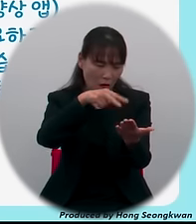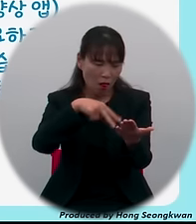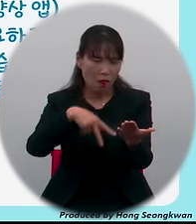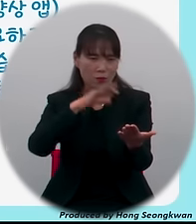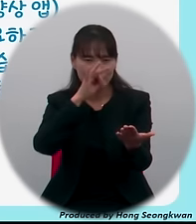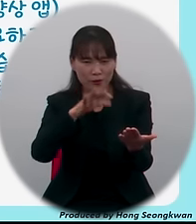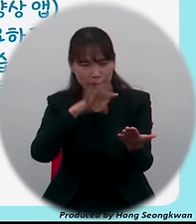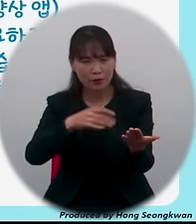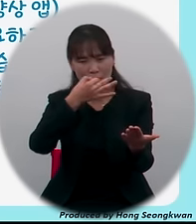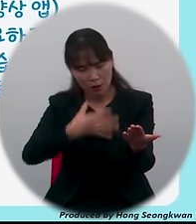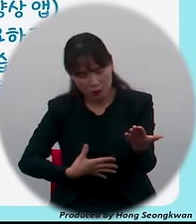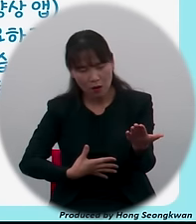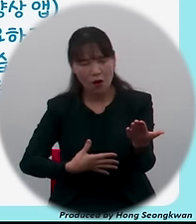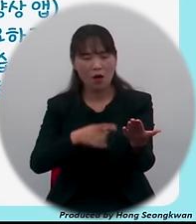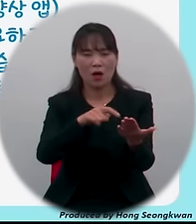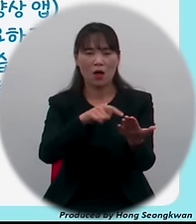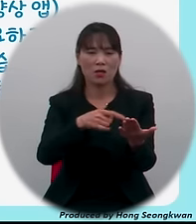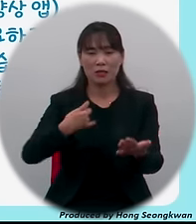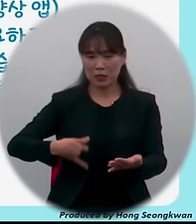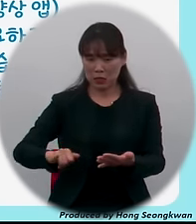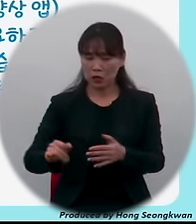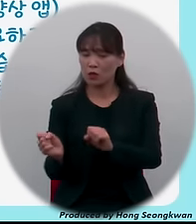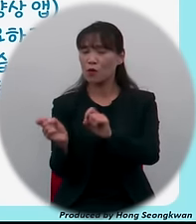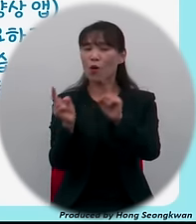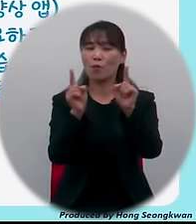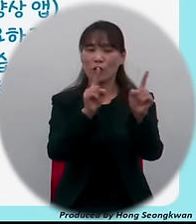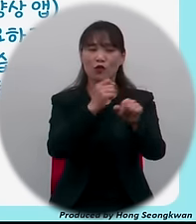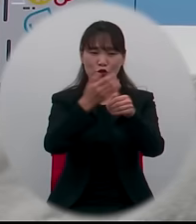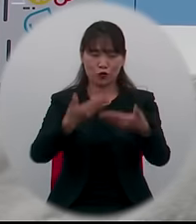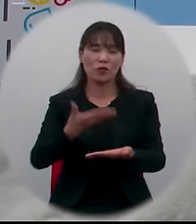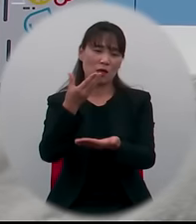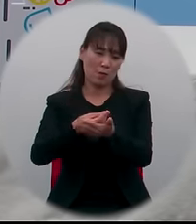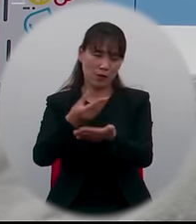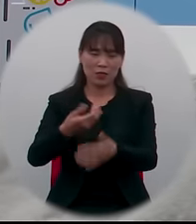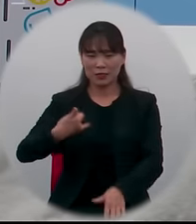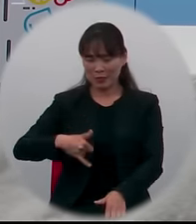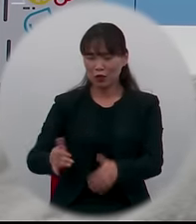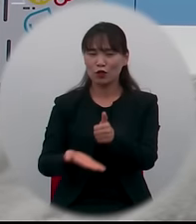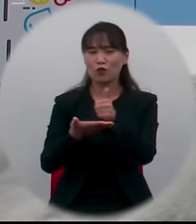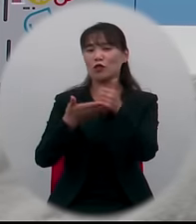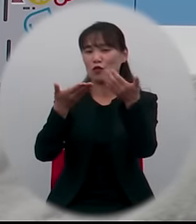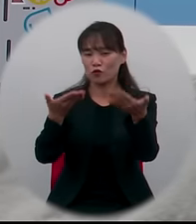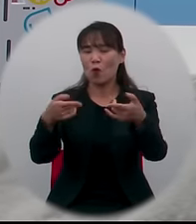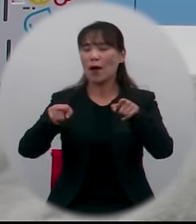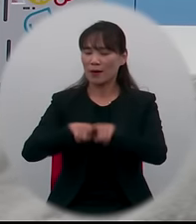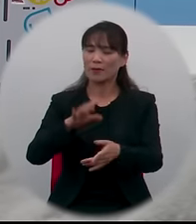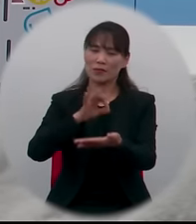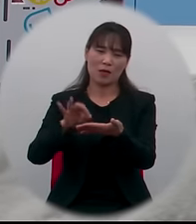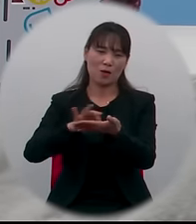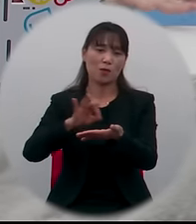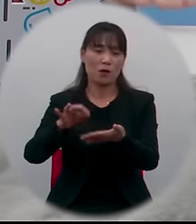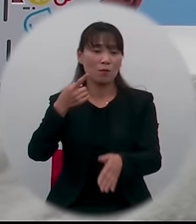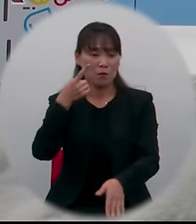책장을 못 넘기는 아이들이 되었고 문장을 읽기 힘들어 하는 아이들이 되었는데 그것을 회복시켜 줄 수 있는 이런 앱들을 자녀들에게 추천해